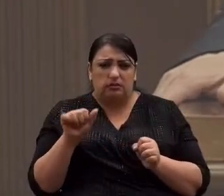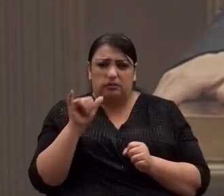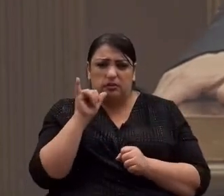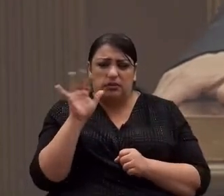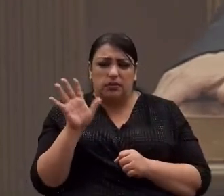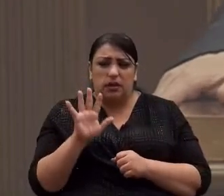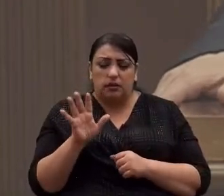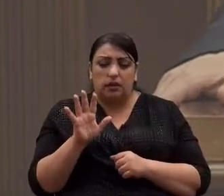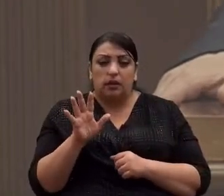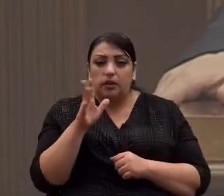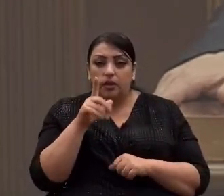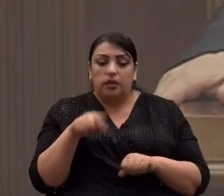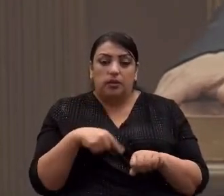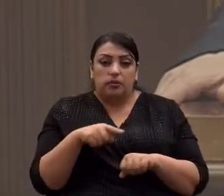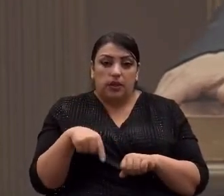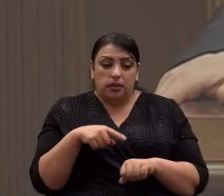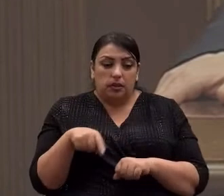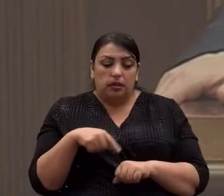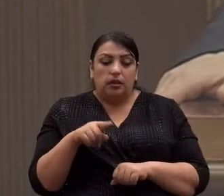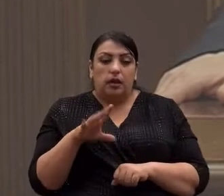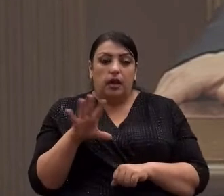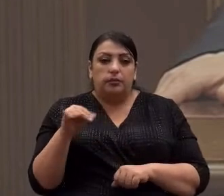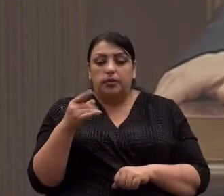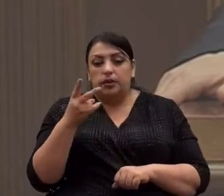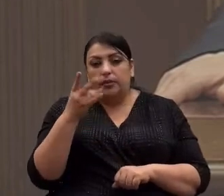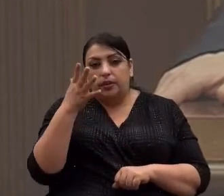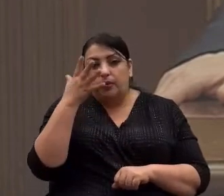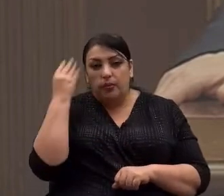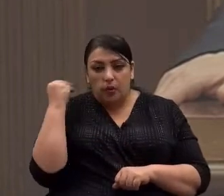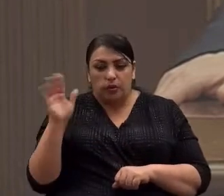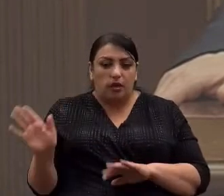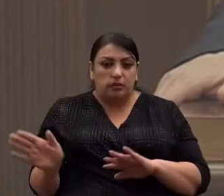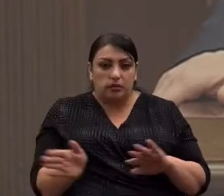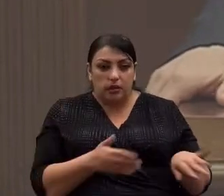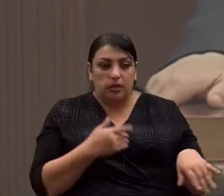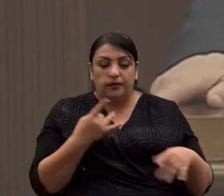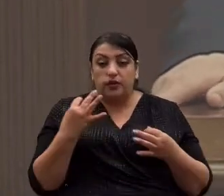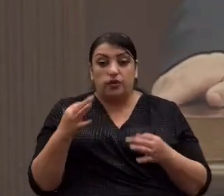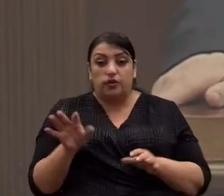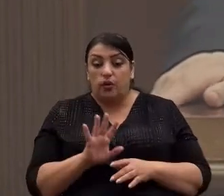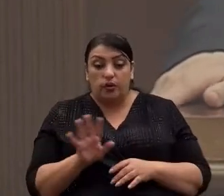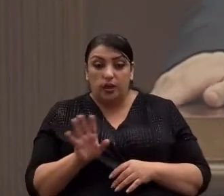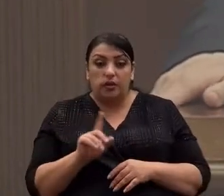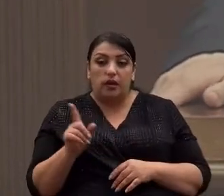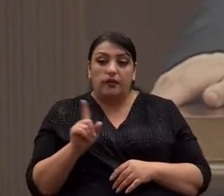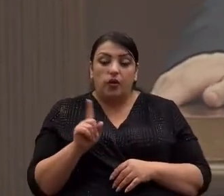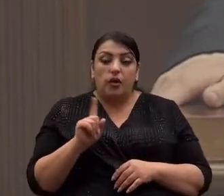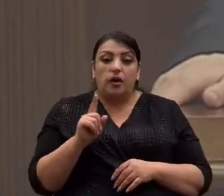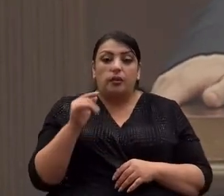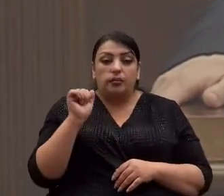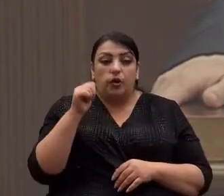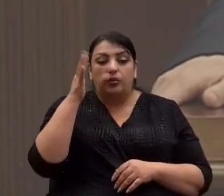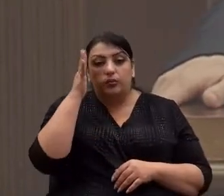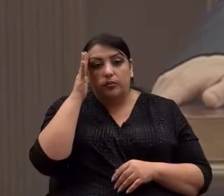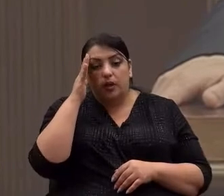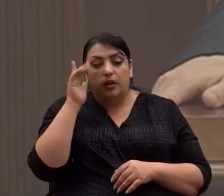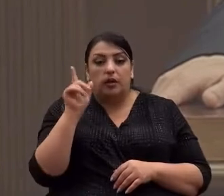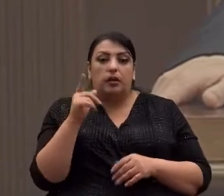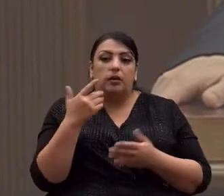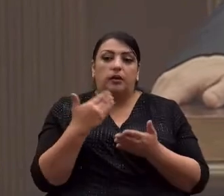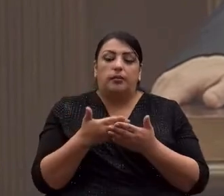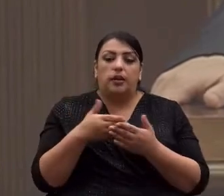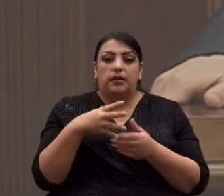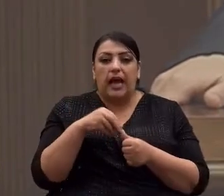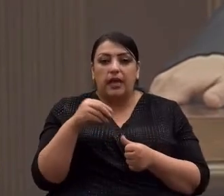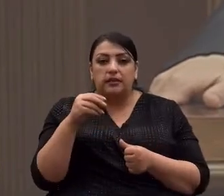են ժամանակին, այդ սխեմաները պետք է մոռանալ։ Եվ հանկարծ թույլ չտալ, որ որևէ մի մտքով անցնի, որ կարող է տանձ հիմա